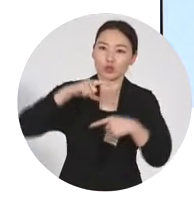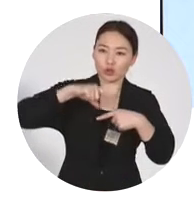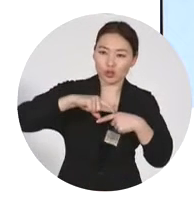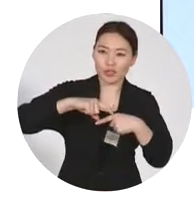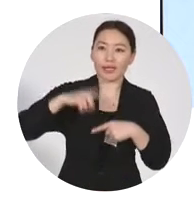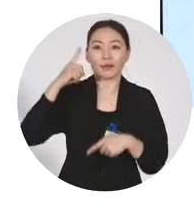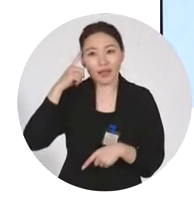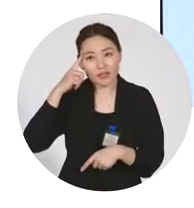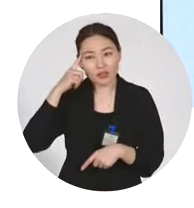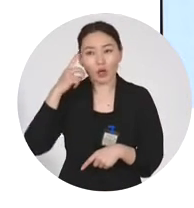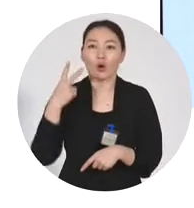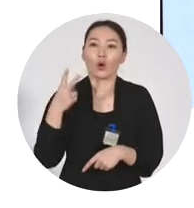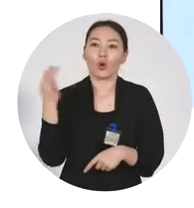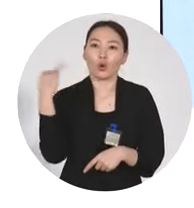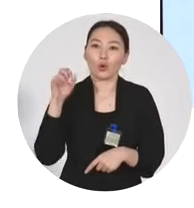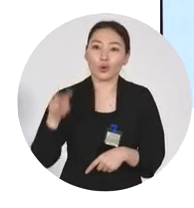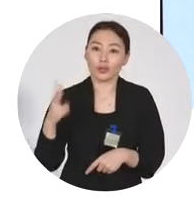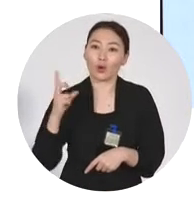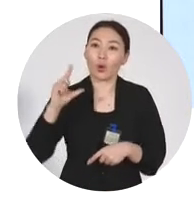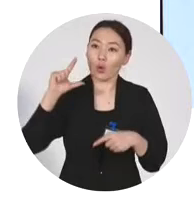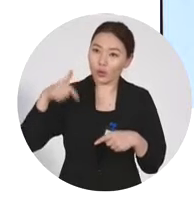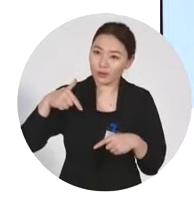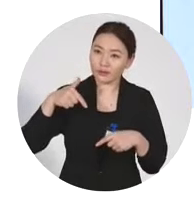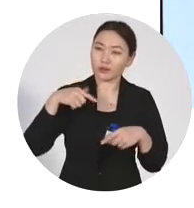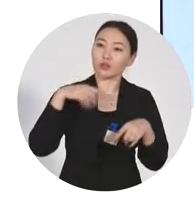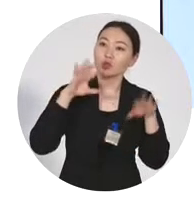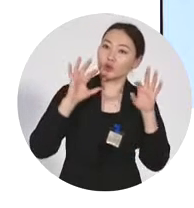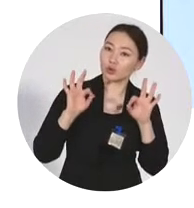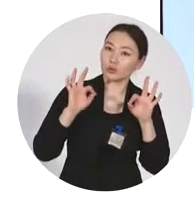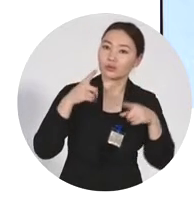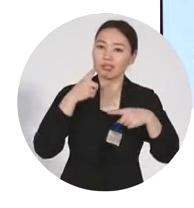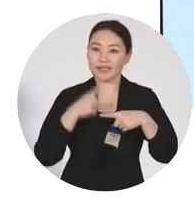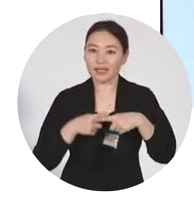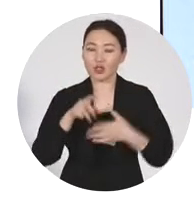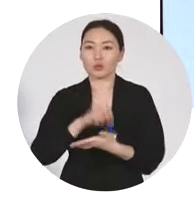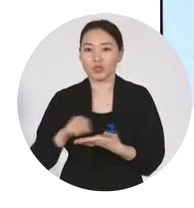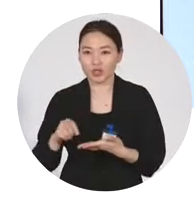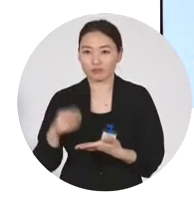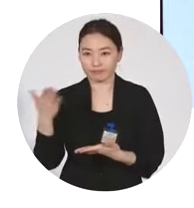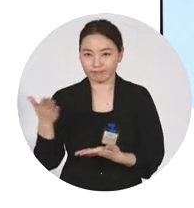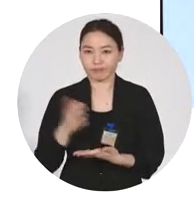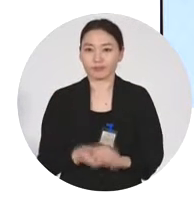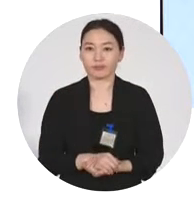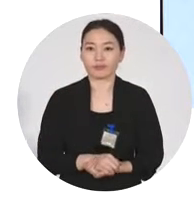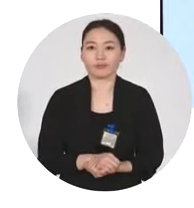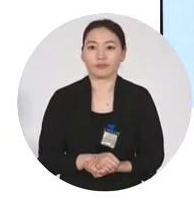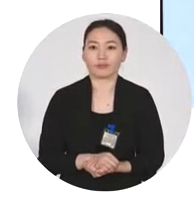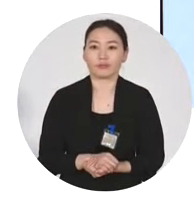бичих гэсэн сэдэв байгаа юм а. Та бүхний сурах бичгийн 134 дугаар талд байгаа шүү.